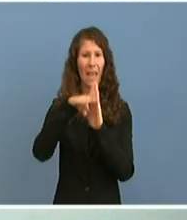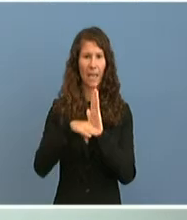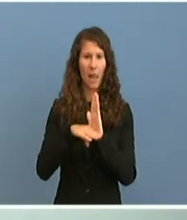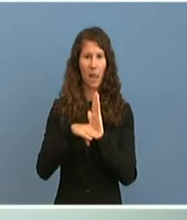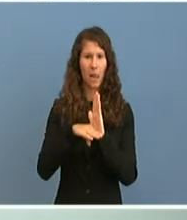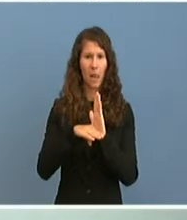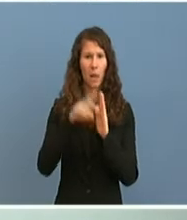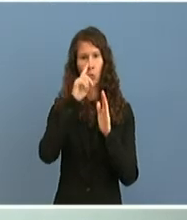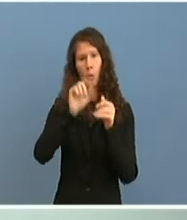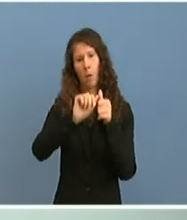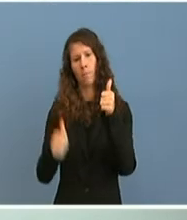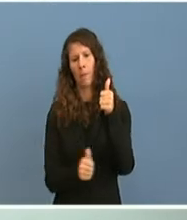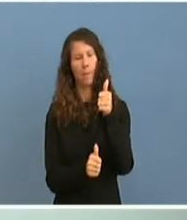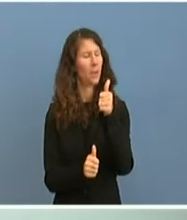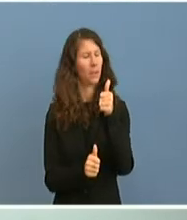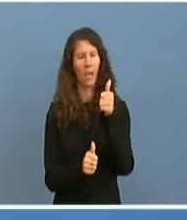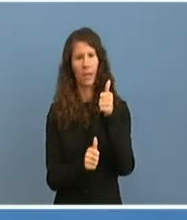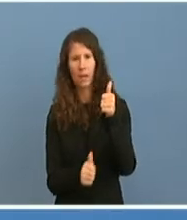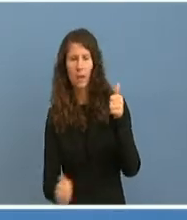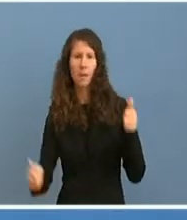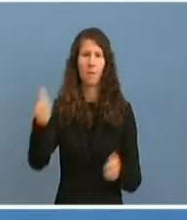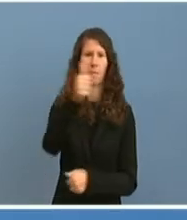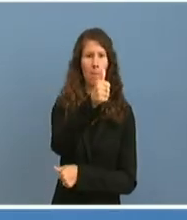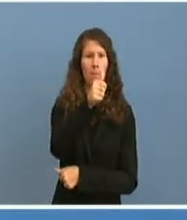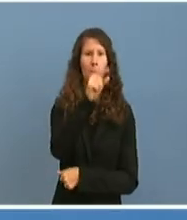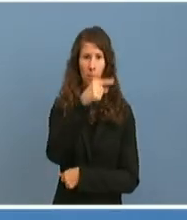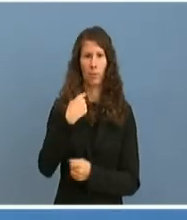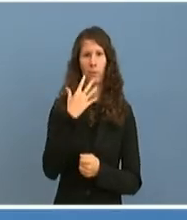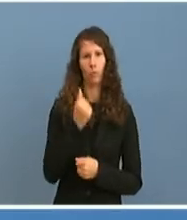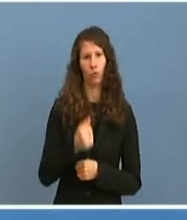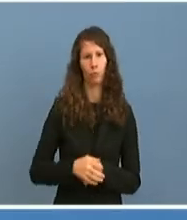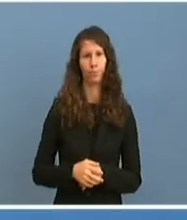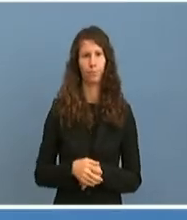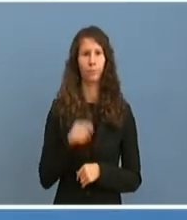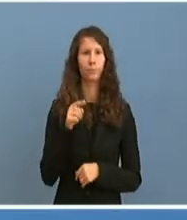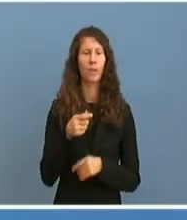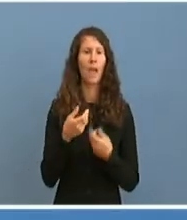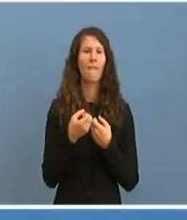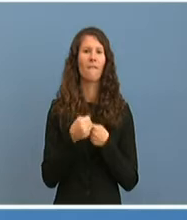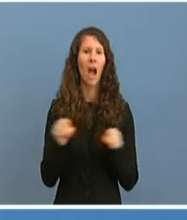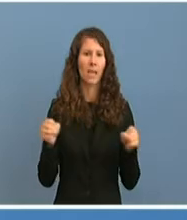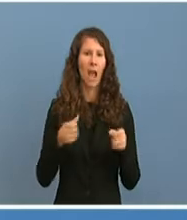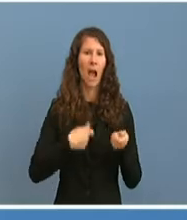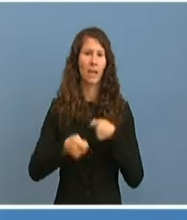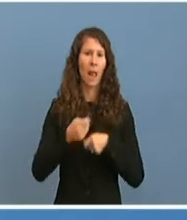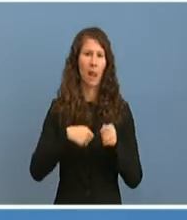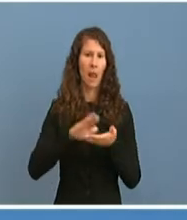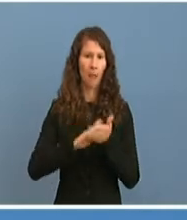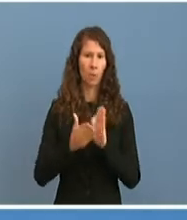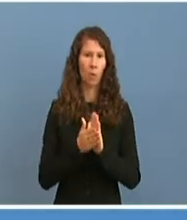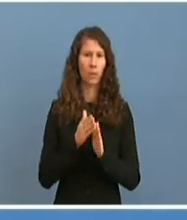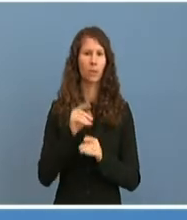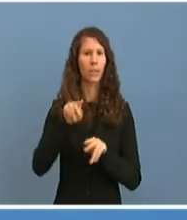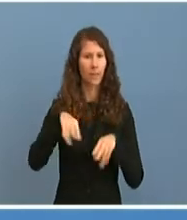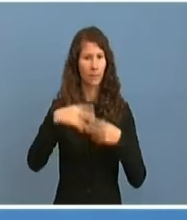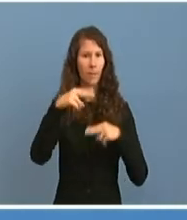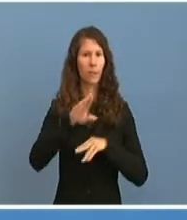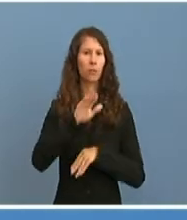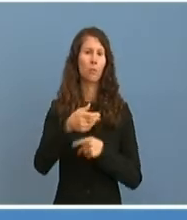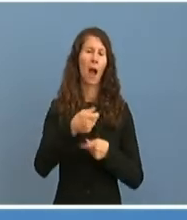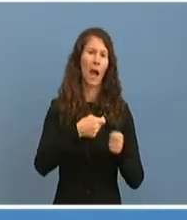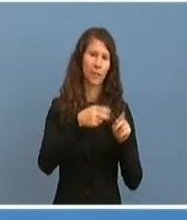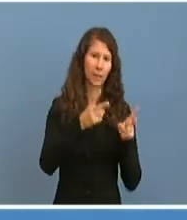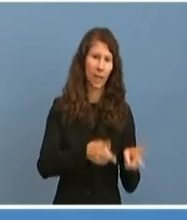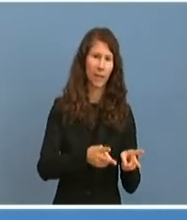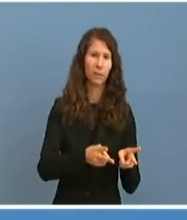zweiter Klasse sind. Wir haben in diesen Freihandelsabkommen Kapitel, die sich mit Handelsrecht beschäftigen und andere Kapitel, die